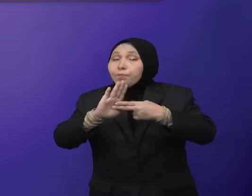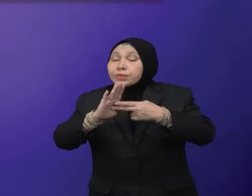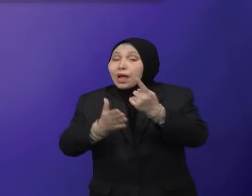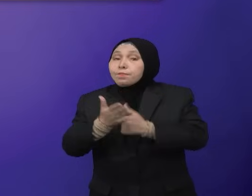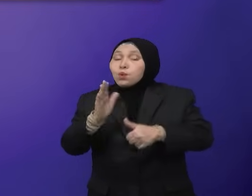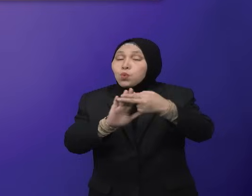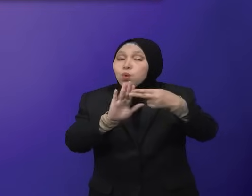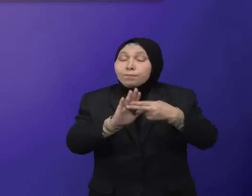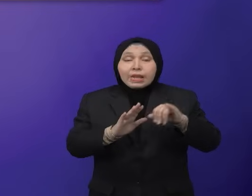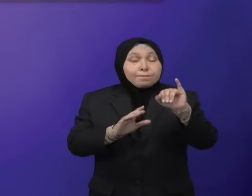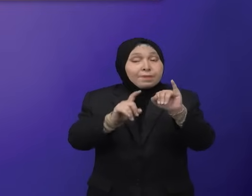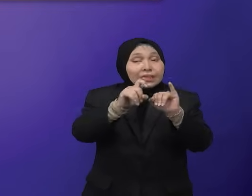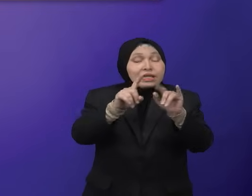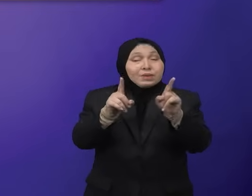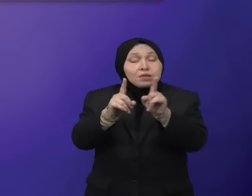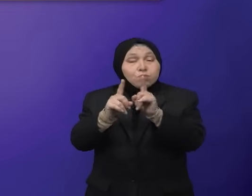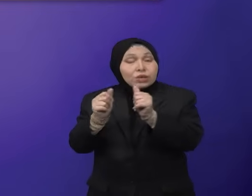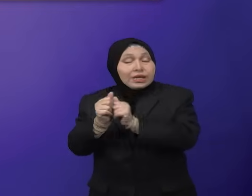Apakah hukumnya mim mati bertemu dengan waw?